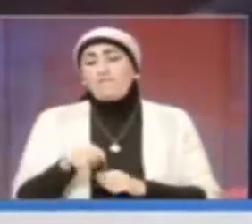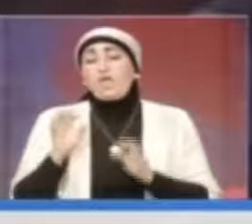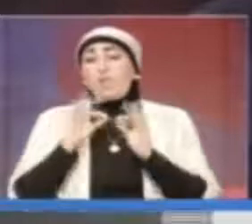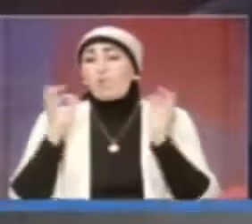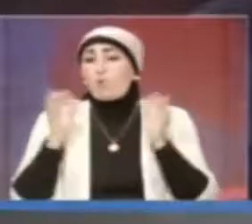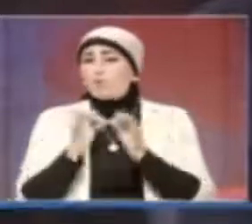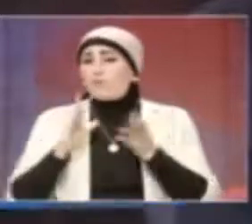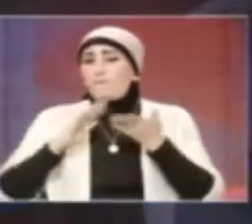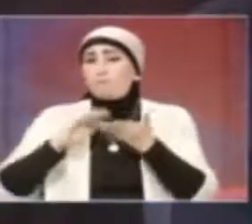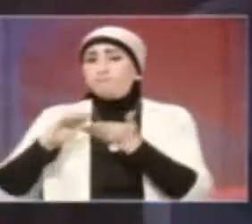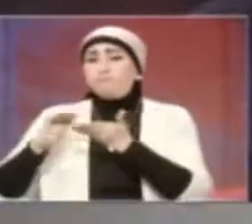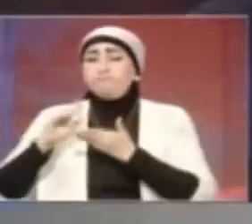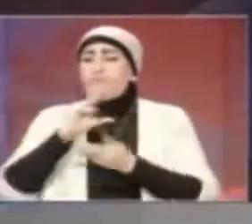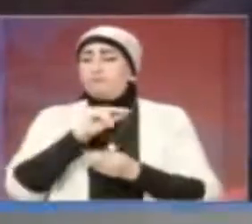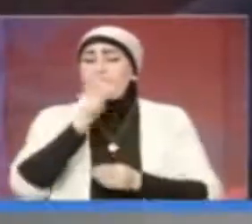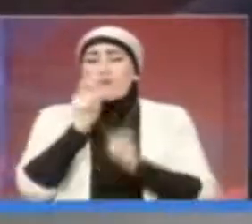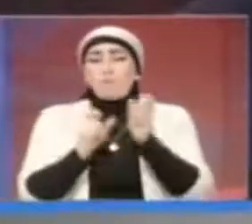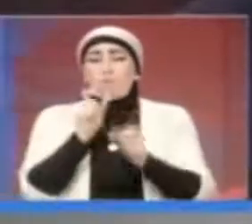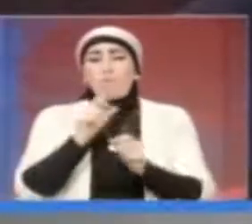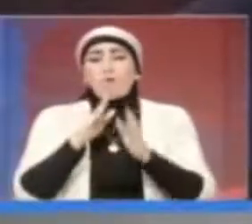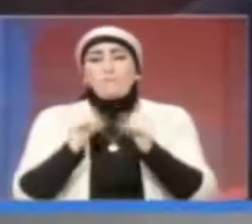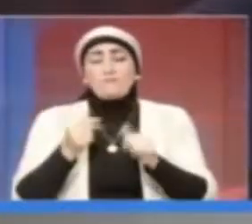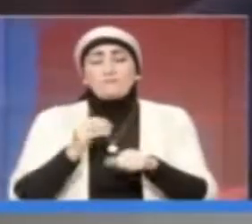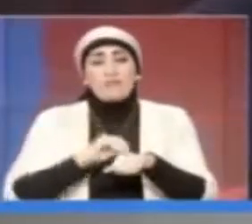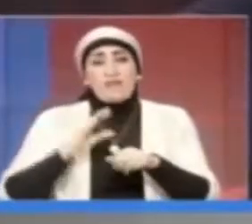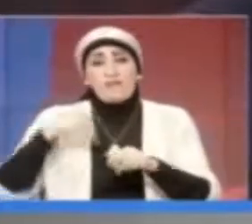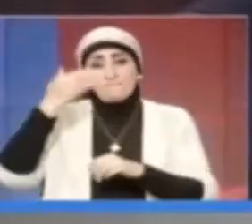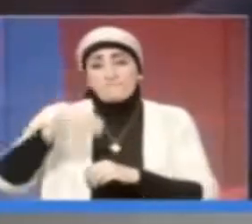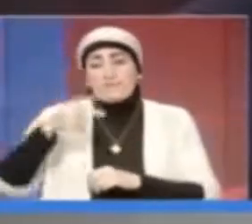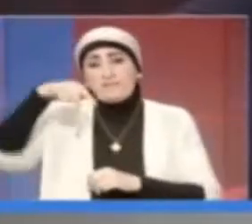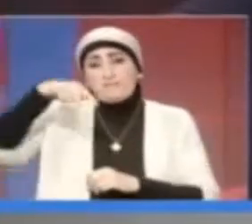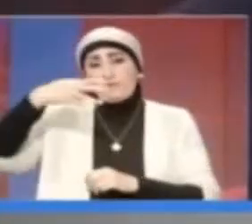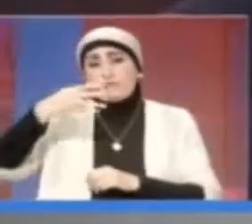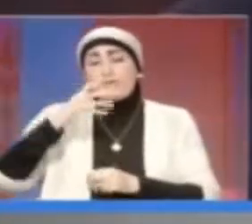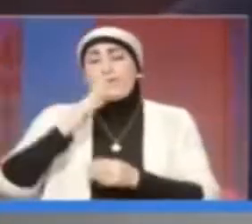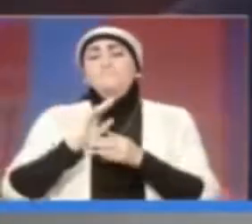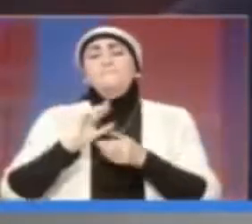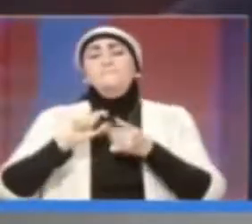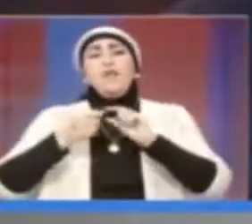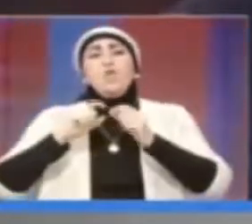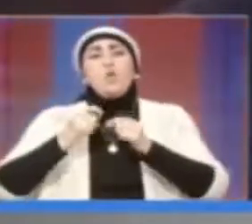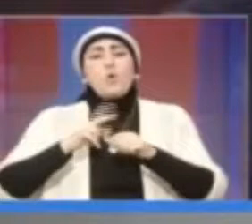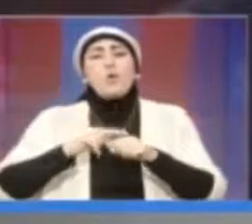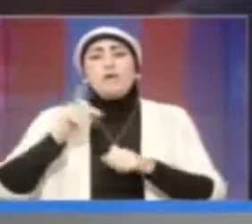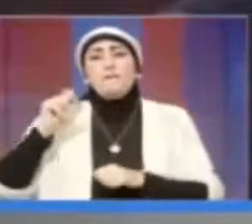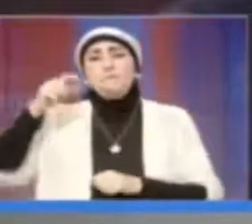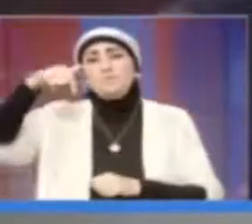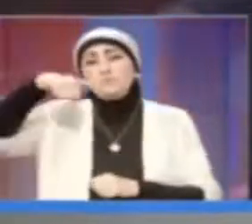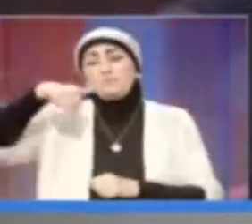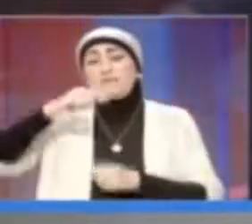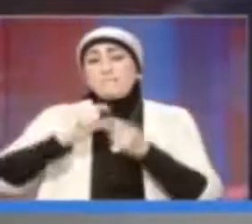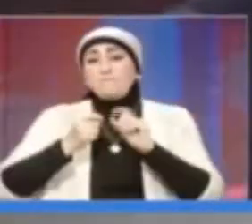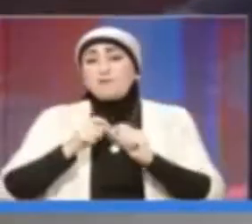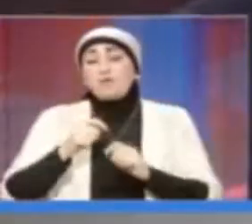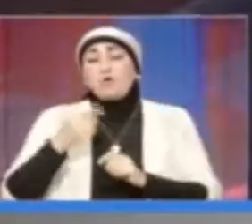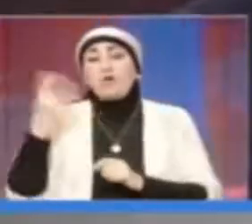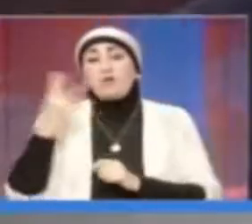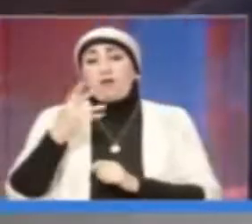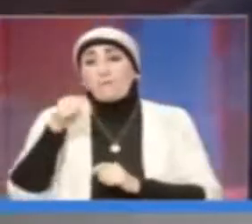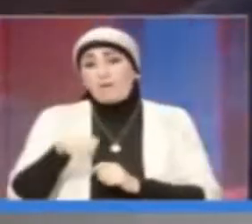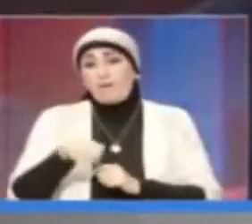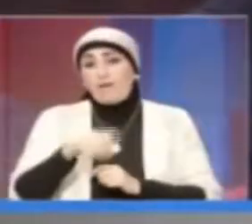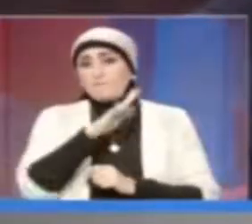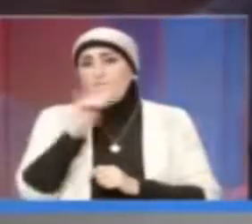وفي صالح المواطن المصري. العام الذي يليه 48,000,000، العام الثالث 65,000,000، العام الرابع وصلنا